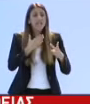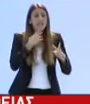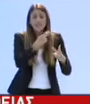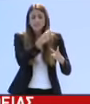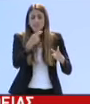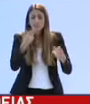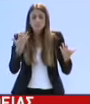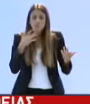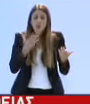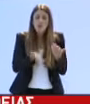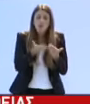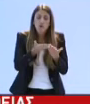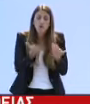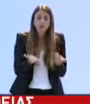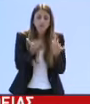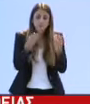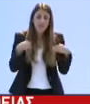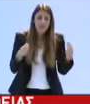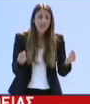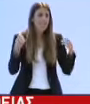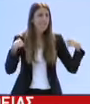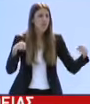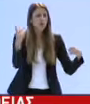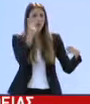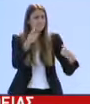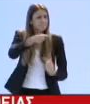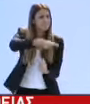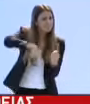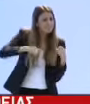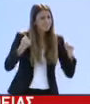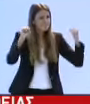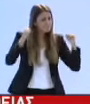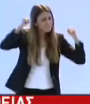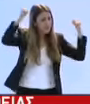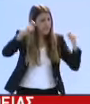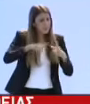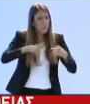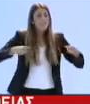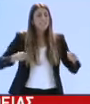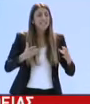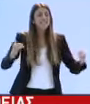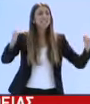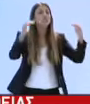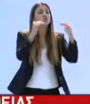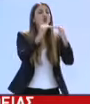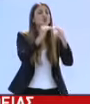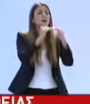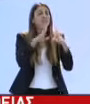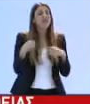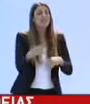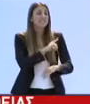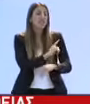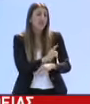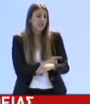να προωθείς την κοινωνική κινητικότητα, να κάνεις πράξη τις ίσες ευκαιρίες, να δίνεις τη